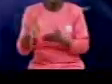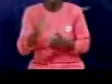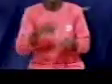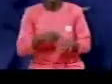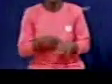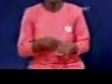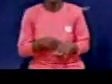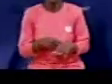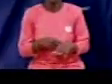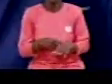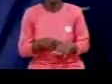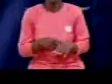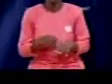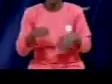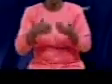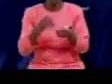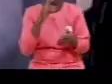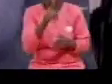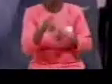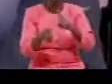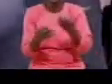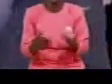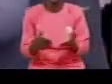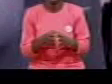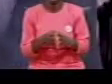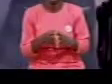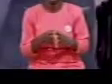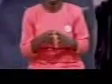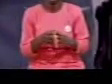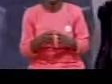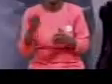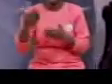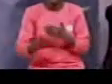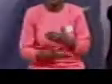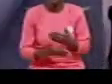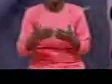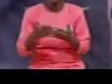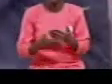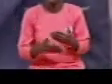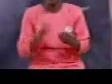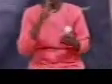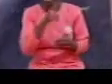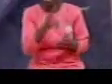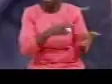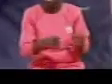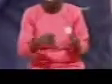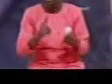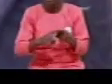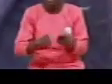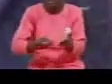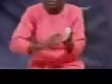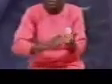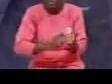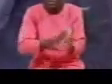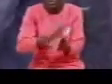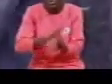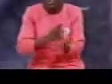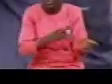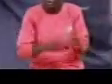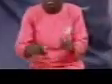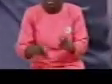ماجد اخبارك عامل ايه؟ ايه اخبارك؟ اخبارك كويس تمام جاهز عند العروض كله تمام جاهز طبعا